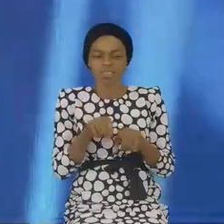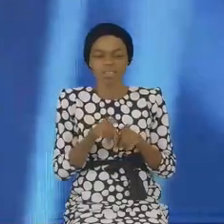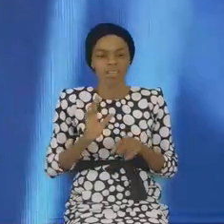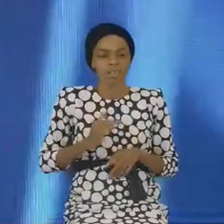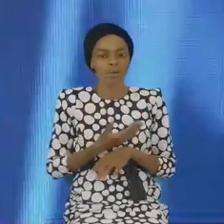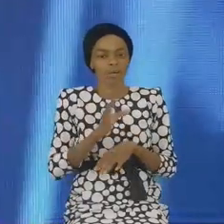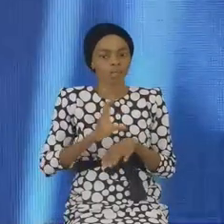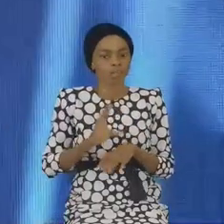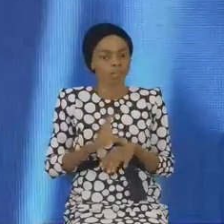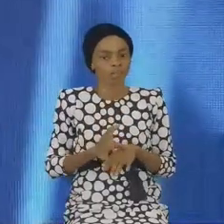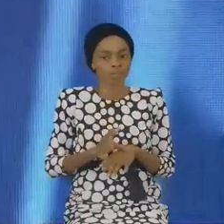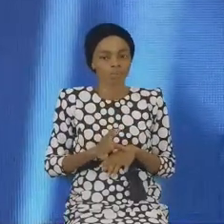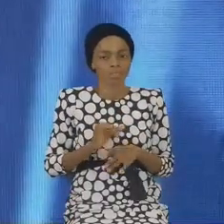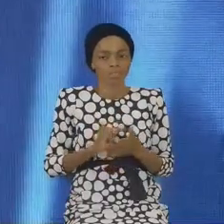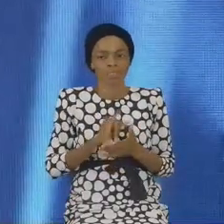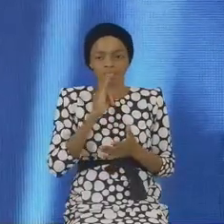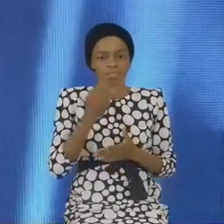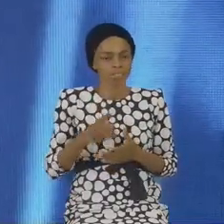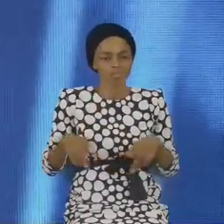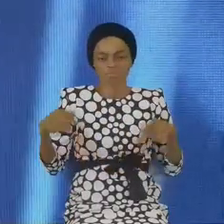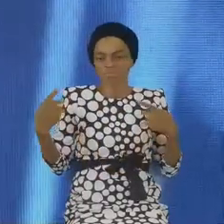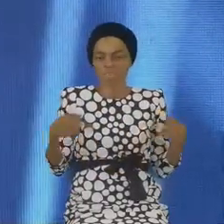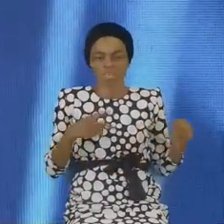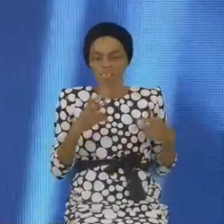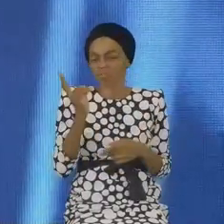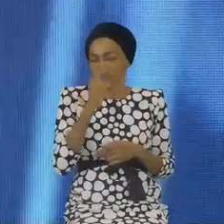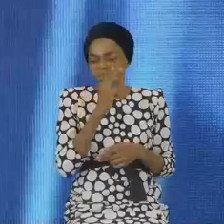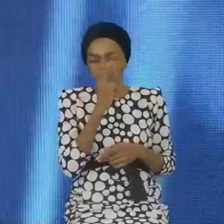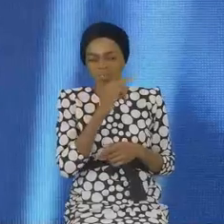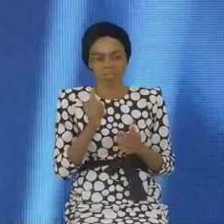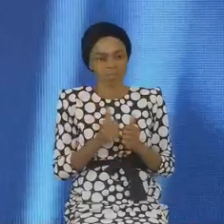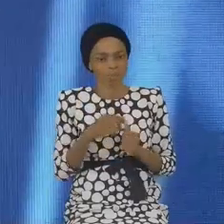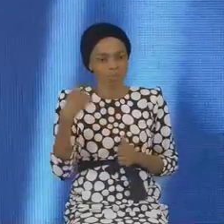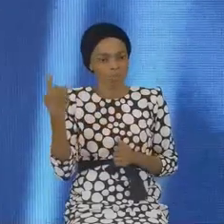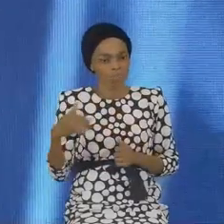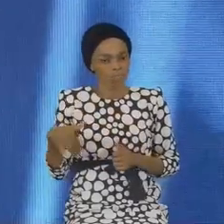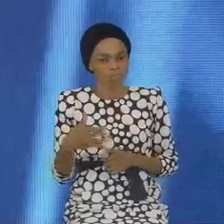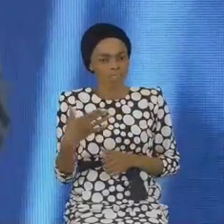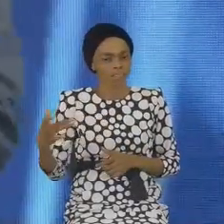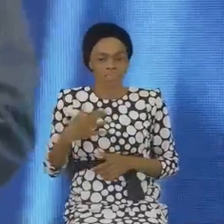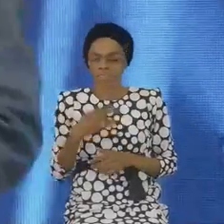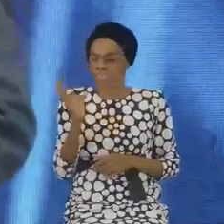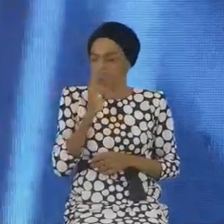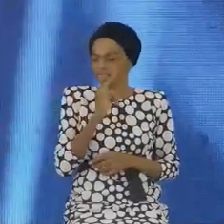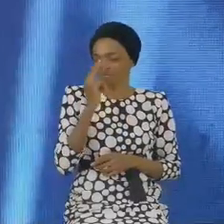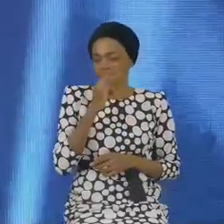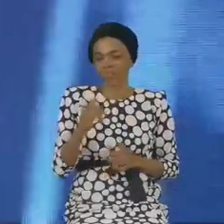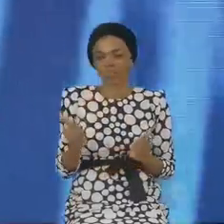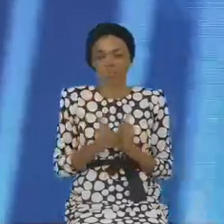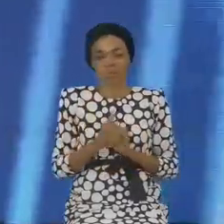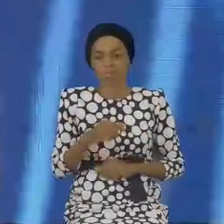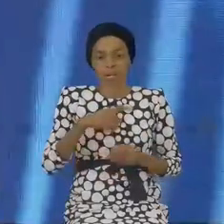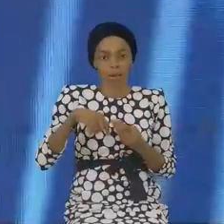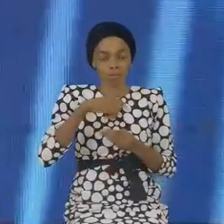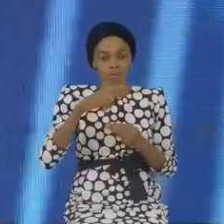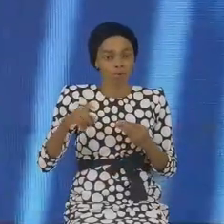églises joue avec la vie et s'amuse avec les choses éternelles. On plaisante avec les choses non